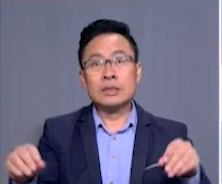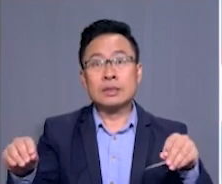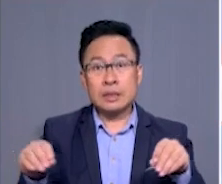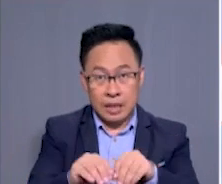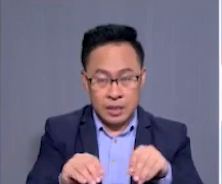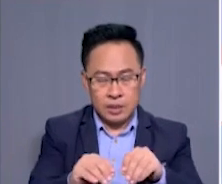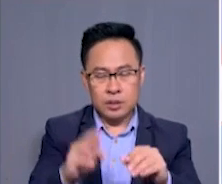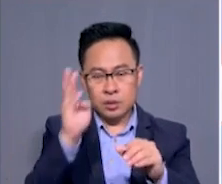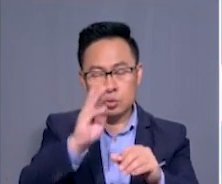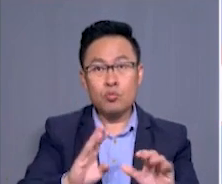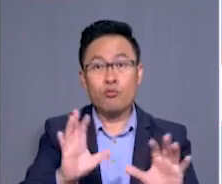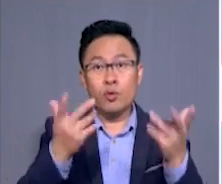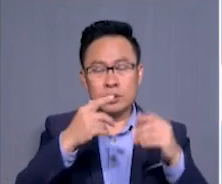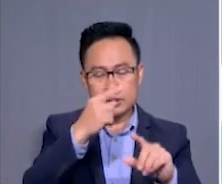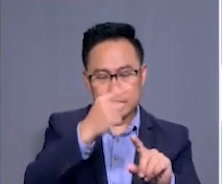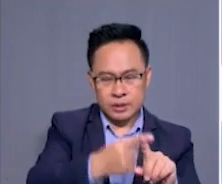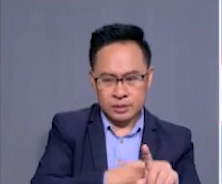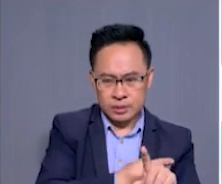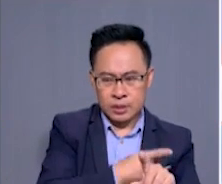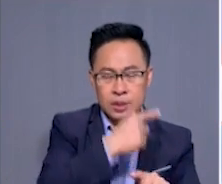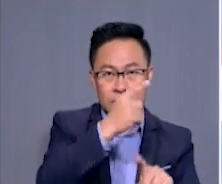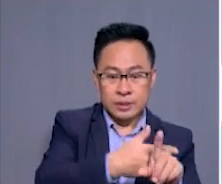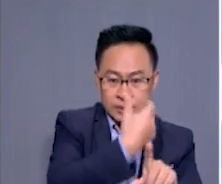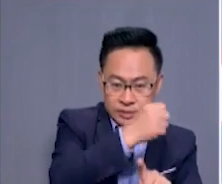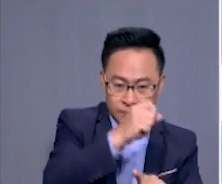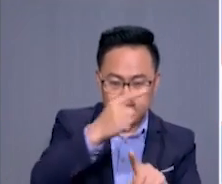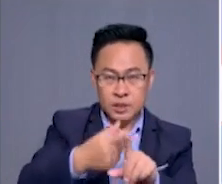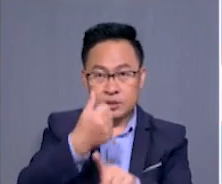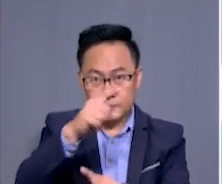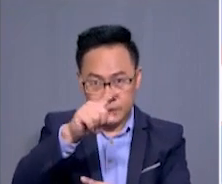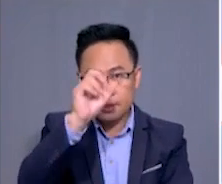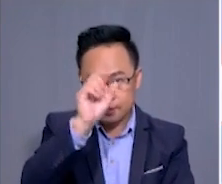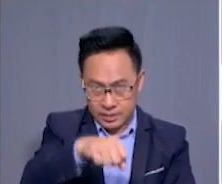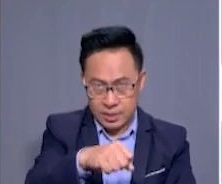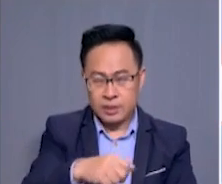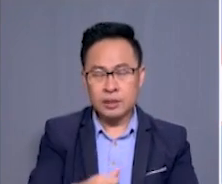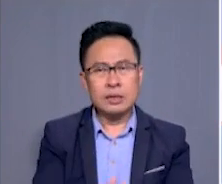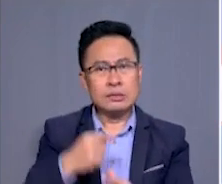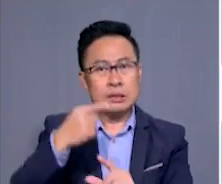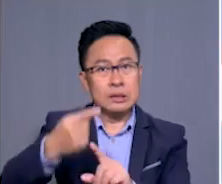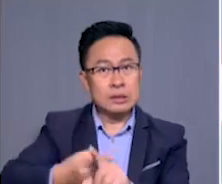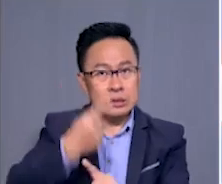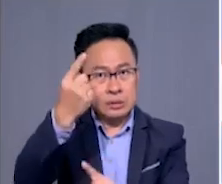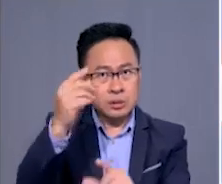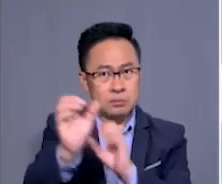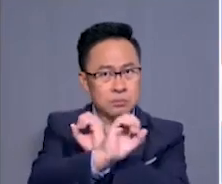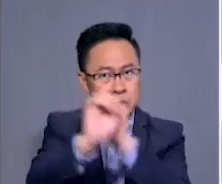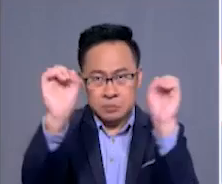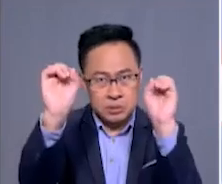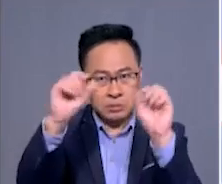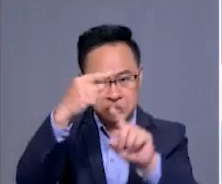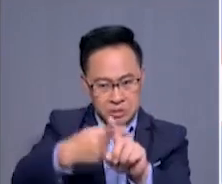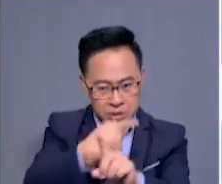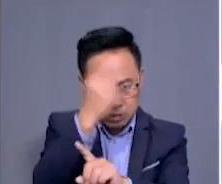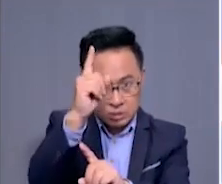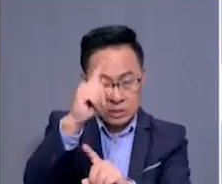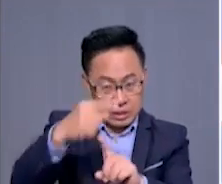พฤศจิกาตุลาพฤศจิกาเนี่ยมักจะมีพายุเคลื่อนเข้ามาอยู่นะครับแต่ในเดือนมกราเช่นนี้ไม่เคยปรากฏครับ